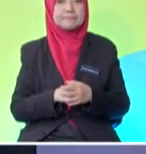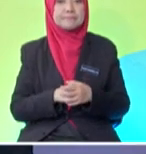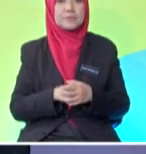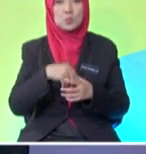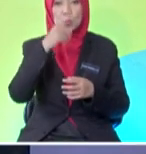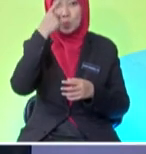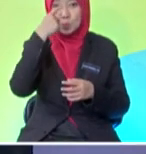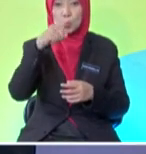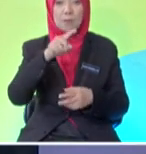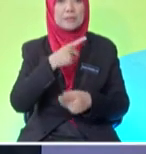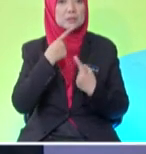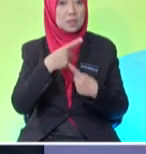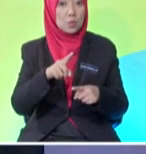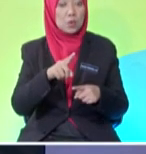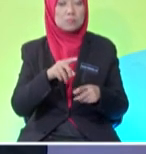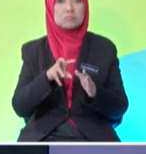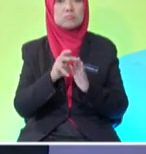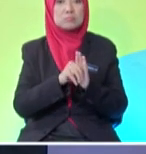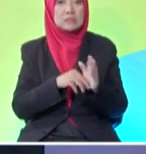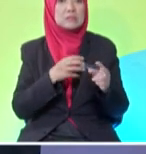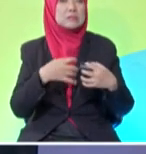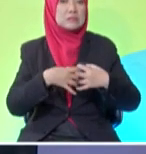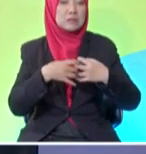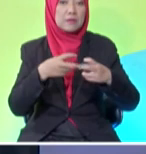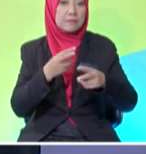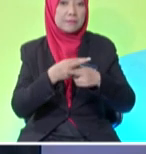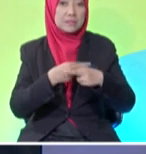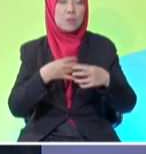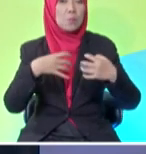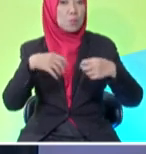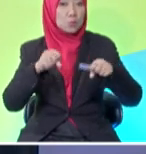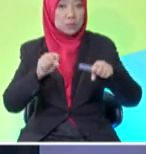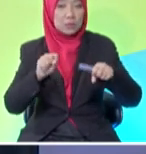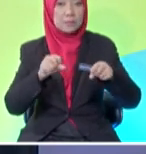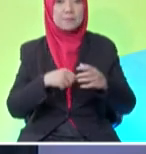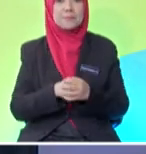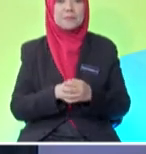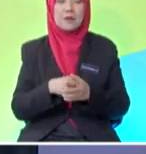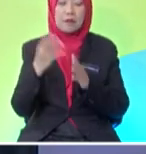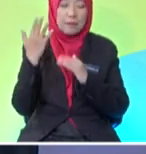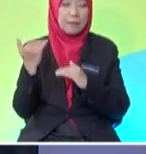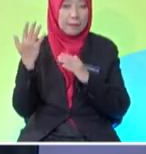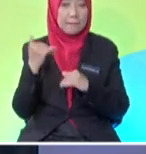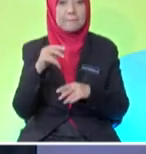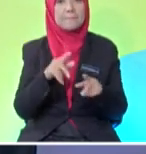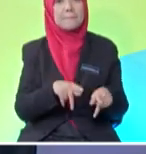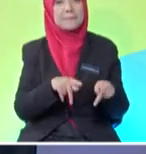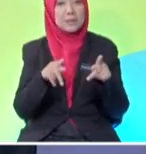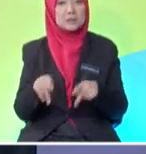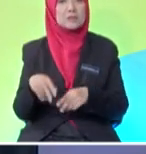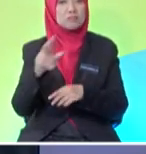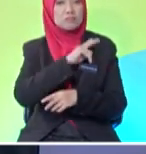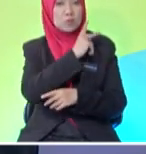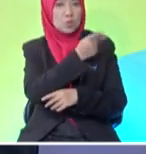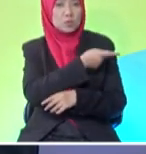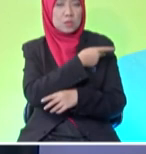menjawab soal dan ini Oke saya harap pelajar dapat menguasai ataupun kita take ya untuk